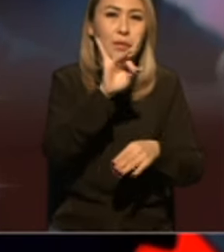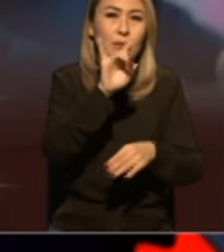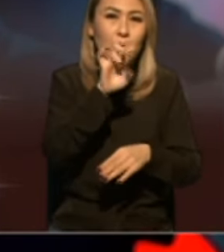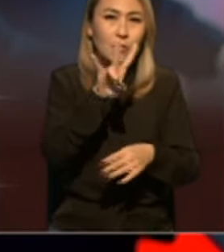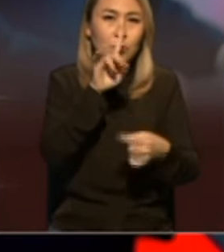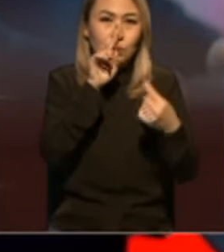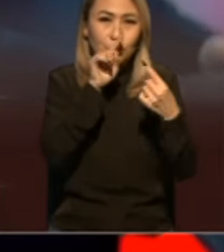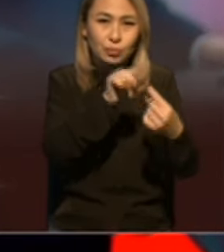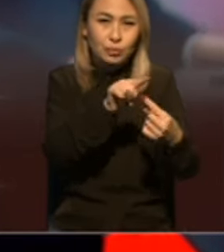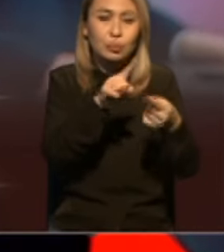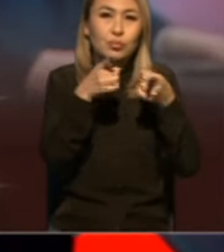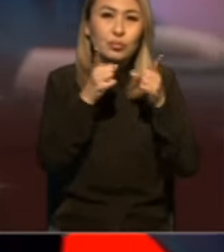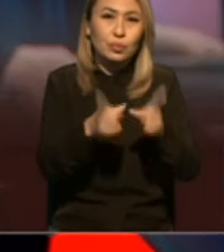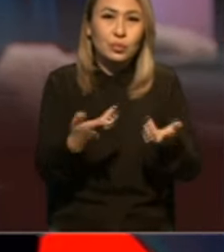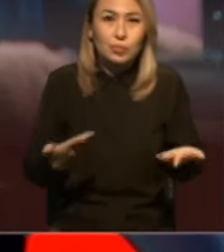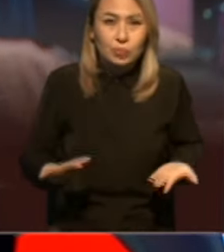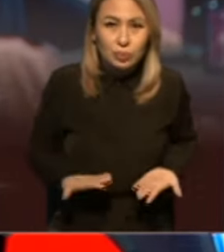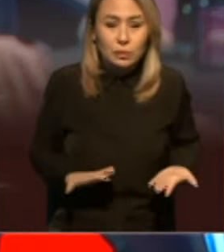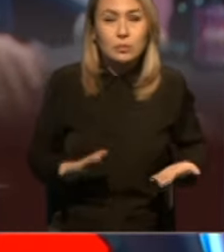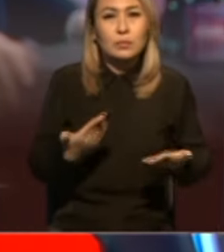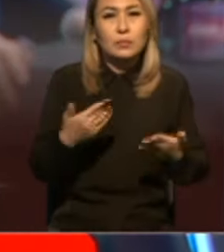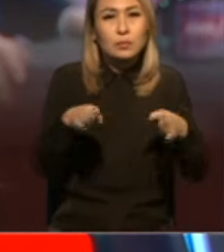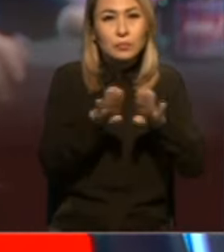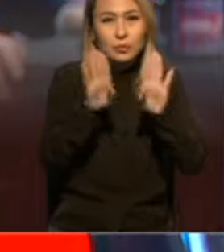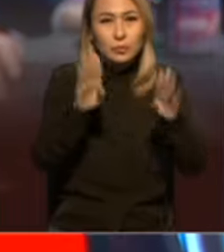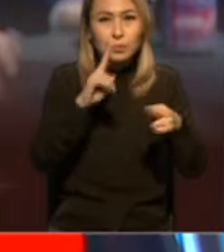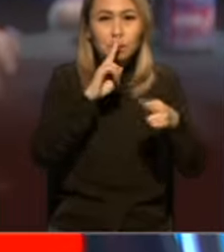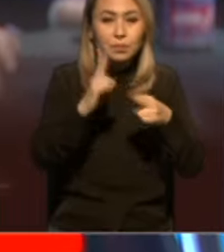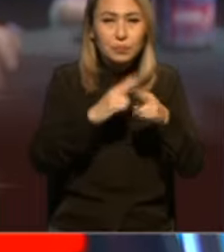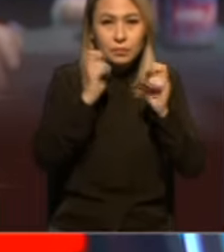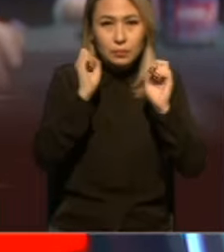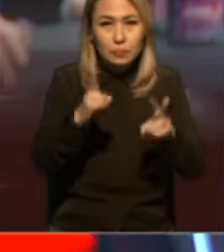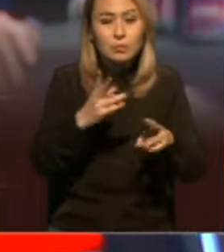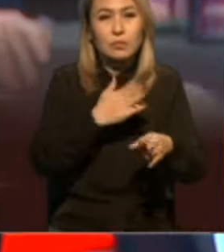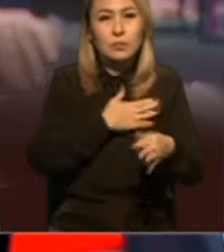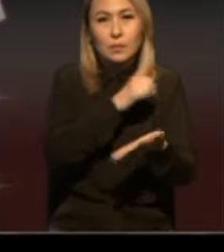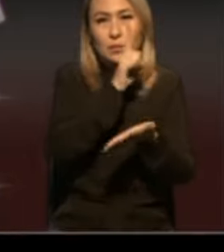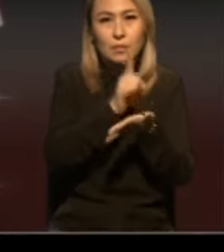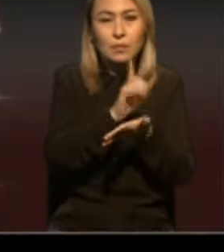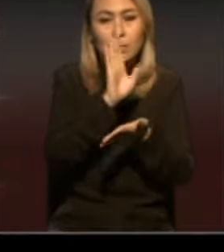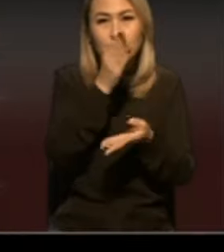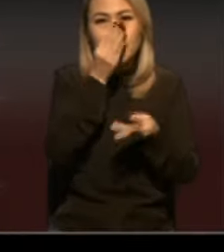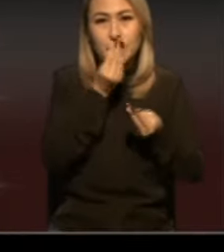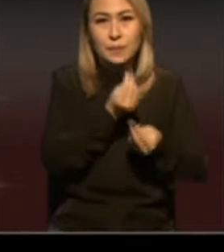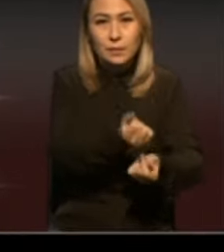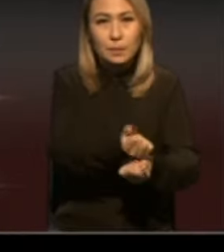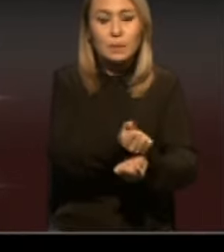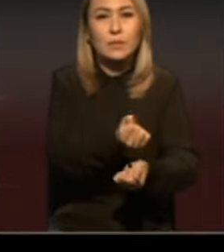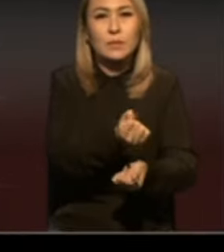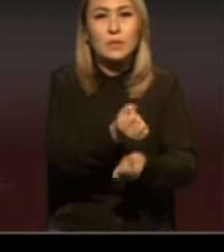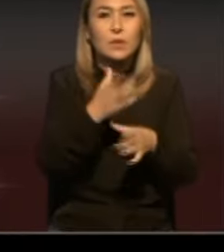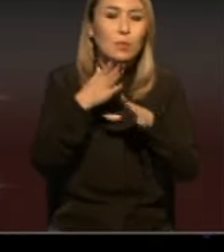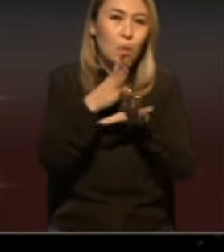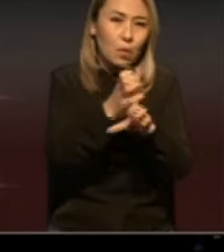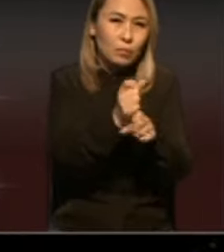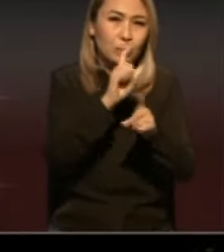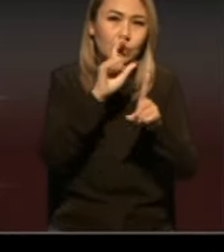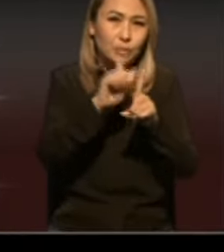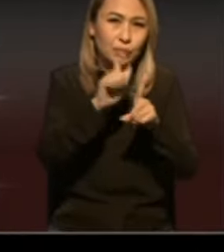қарсы түрпідей тиетін болса, ол жағдайда қауіпсіздік жағынан бізге де міндетті түрде әсерлер болады. Қысқаша айтқан